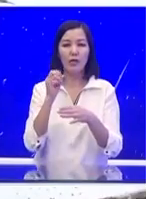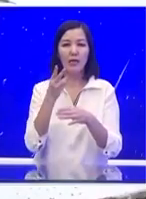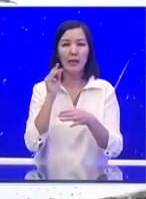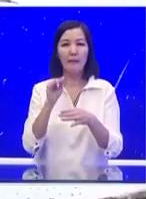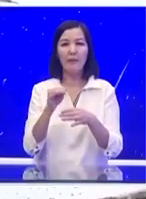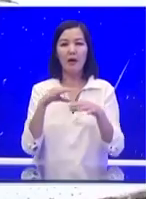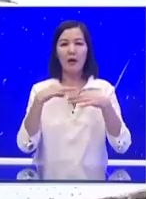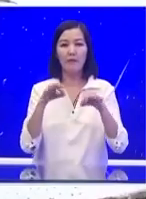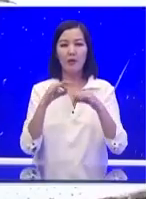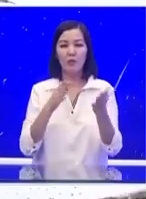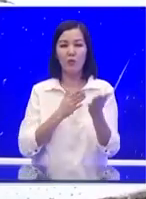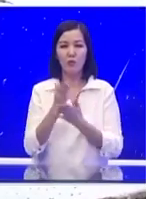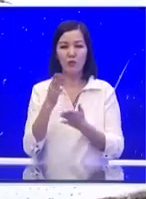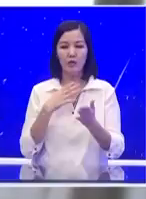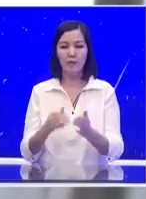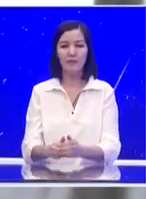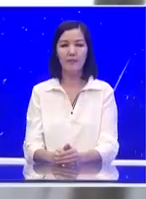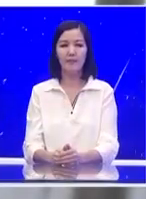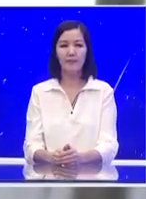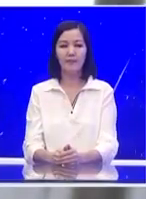2000-нан аса автокөлік өтіпті.